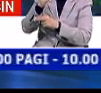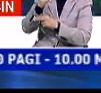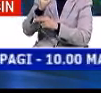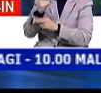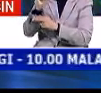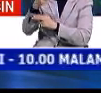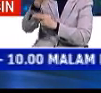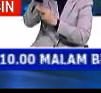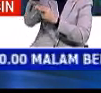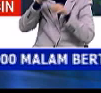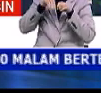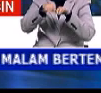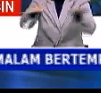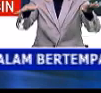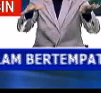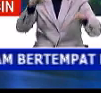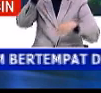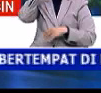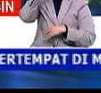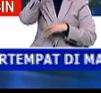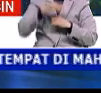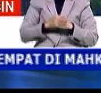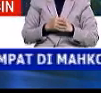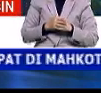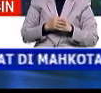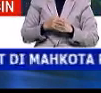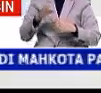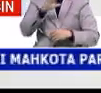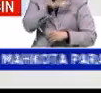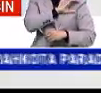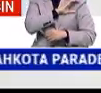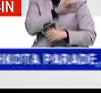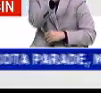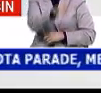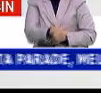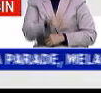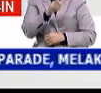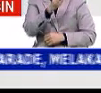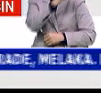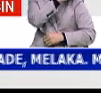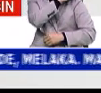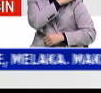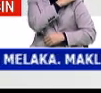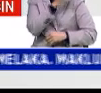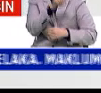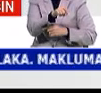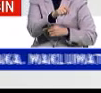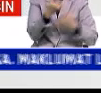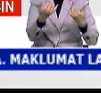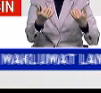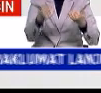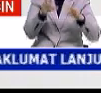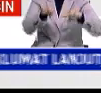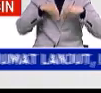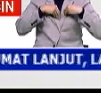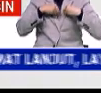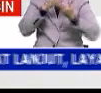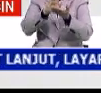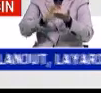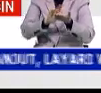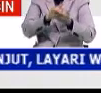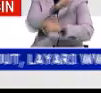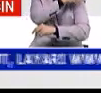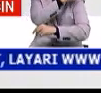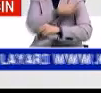telah menyebarkan berita palsu. Menurutnya, anggota polis terbabit Korporal Rakmin Yusof ketika ini sedang menerima rawatan di